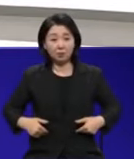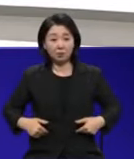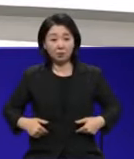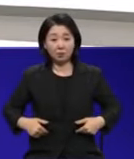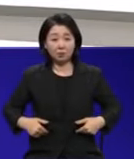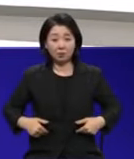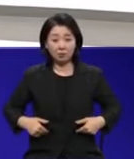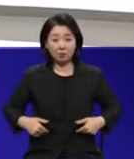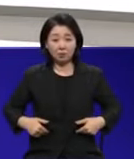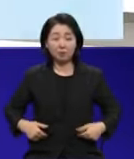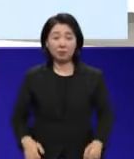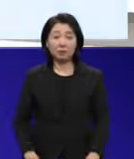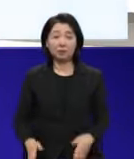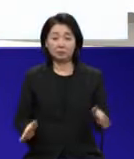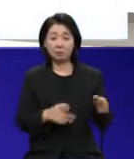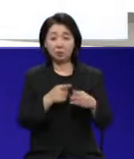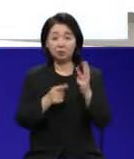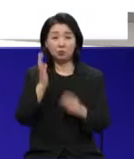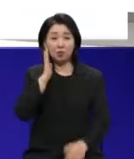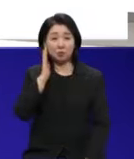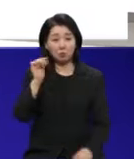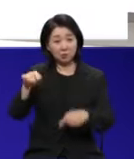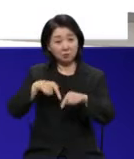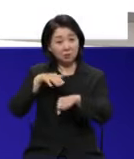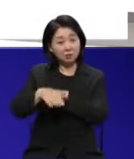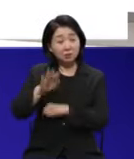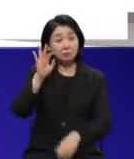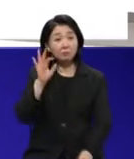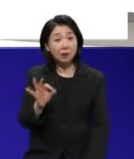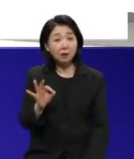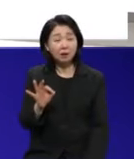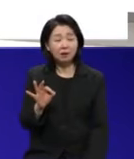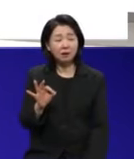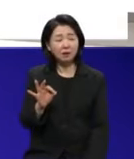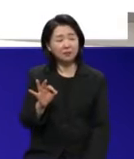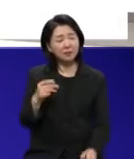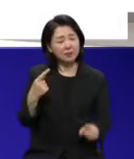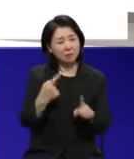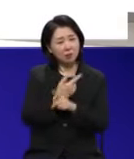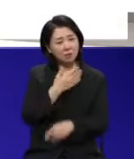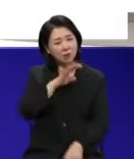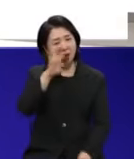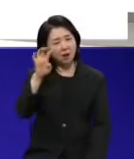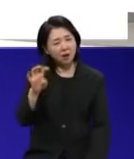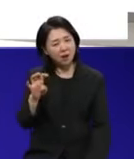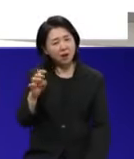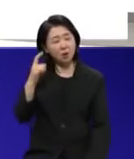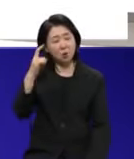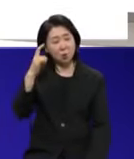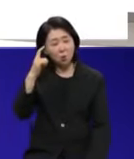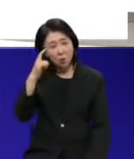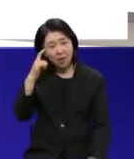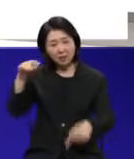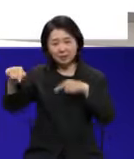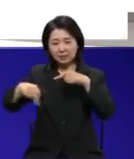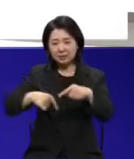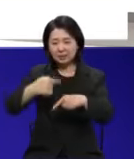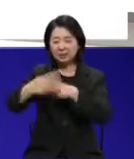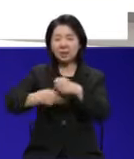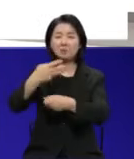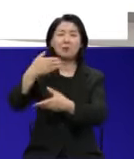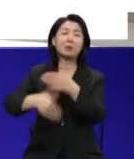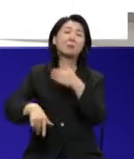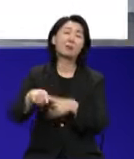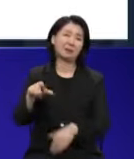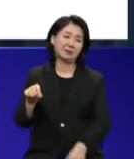대통령의 여러 가지 정치 스타일로 볼 때 쉽게 바꿀까 게다가 임기도 많이 남았고 그래서 뭐 지켜봐야지 될